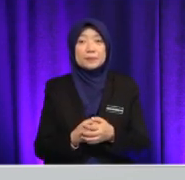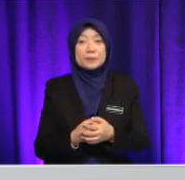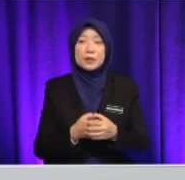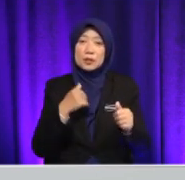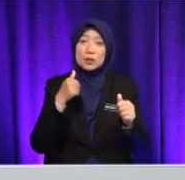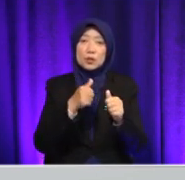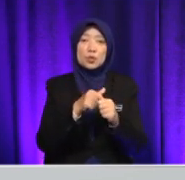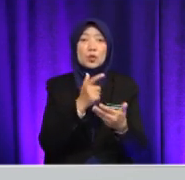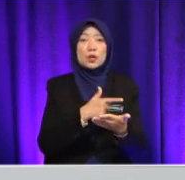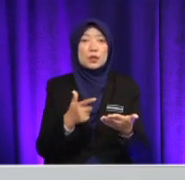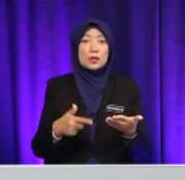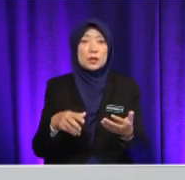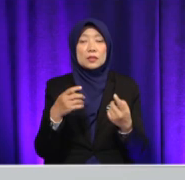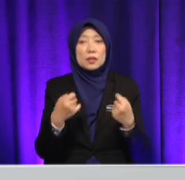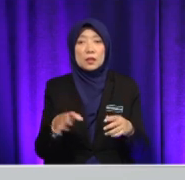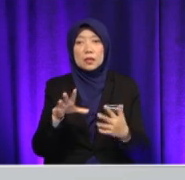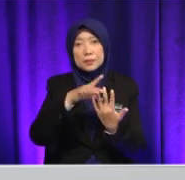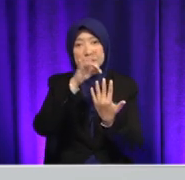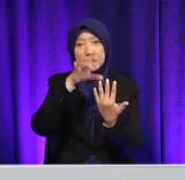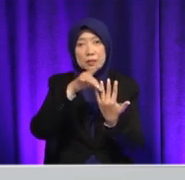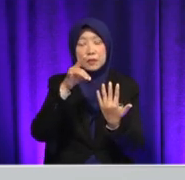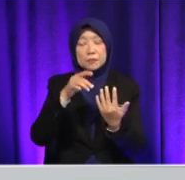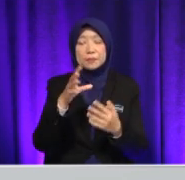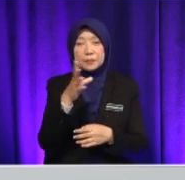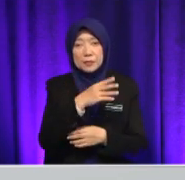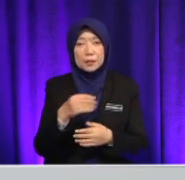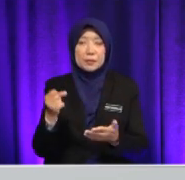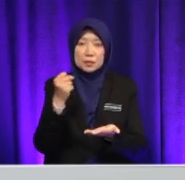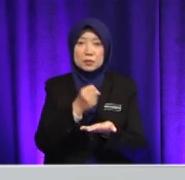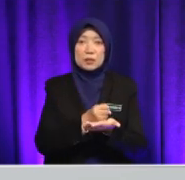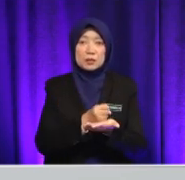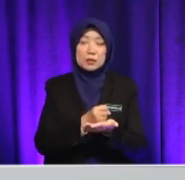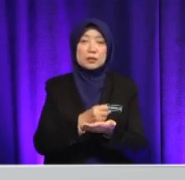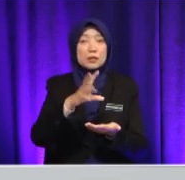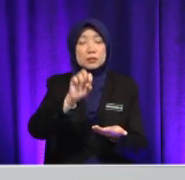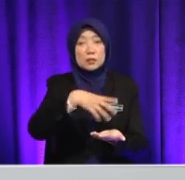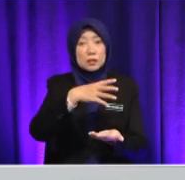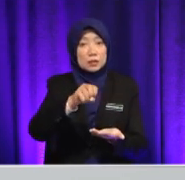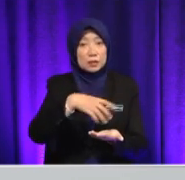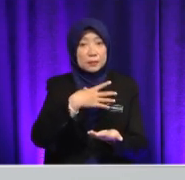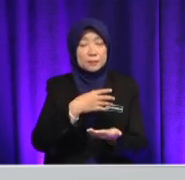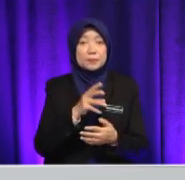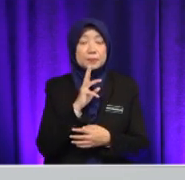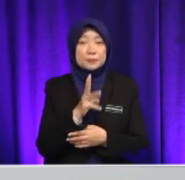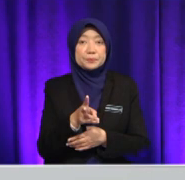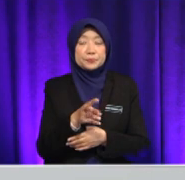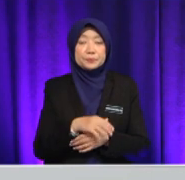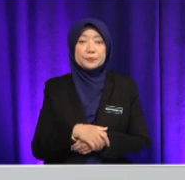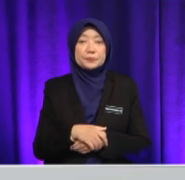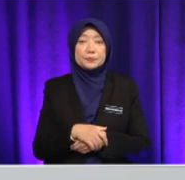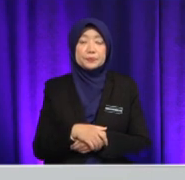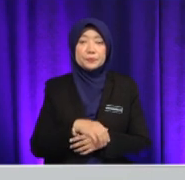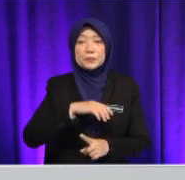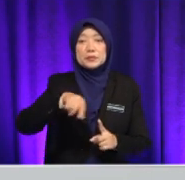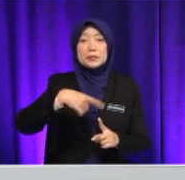yang telah dipilih kemudian mengesahkan ilustrasi cetakan air kemudian bila